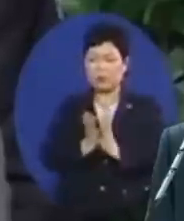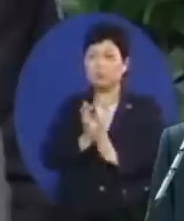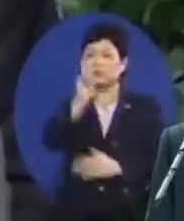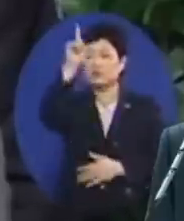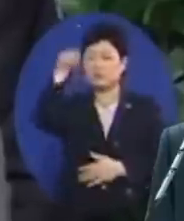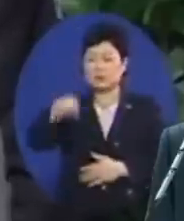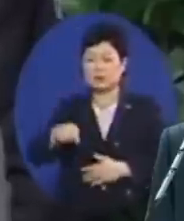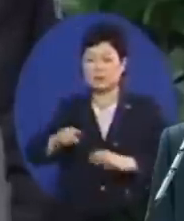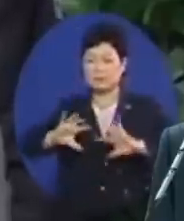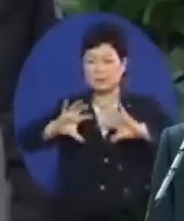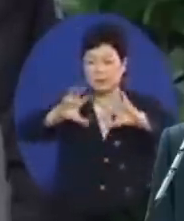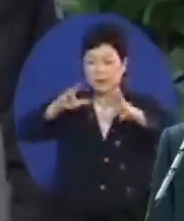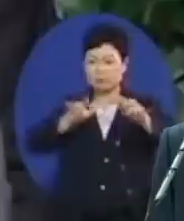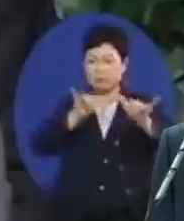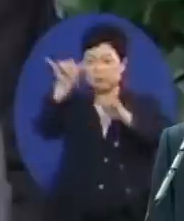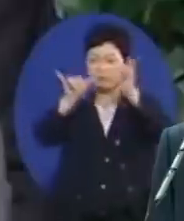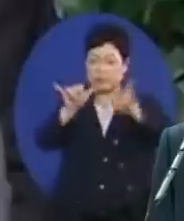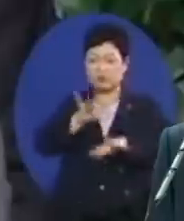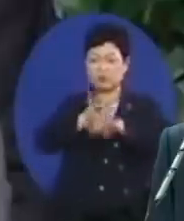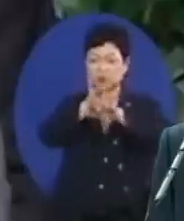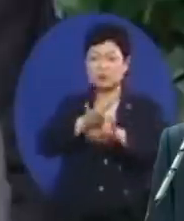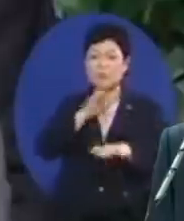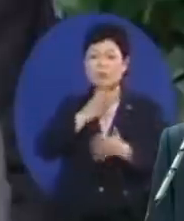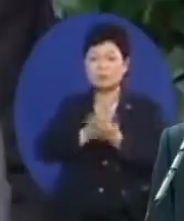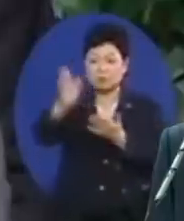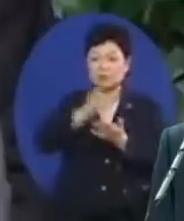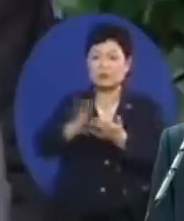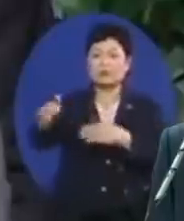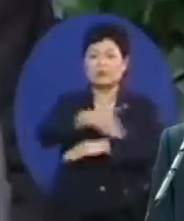만국에 다니면서 귀신만 쫓아내고 다녔으니까